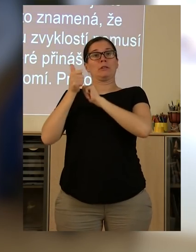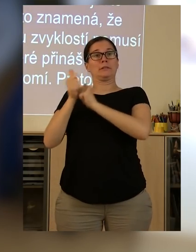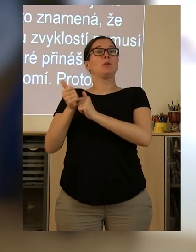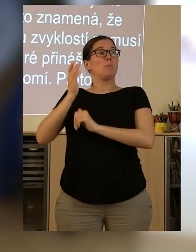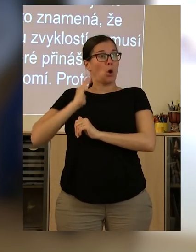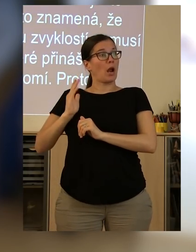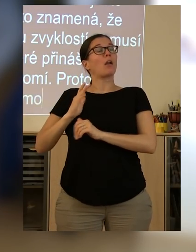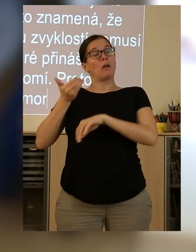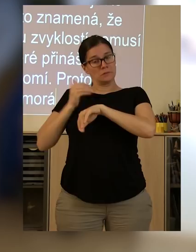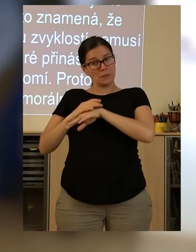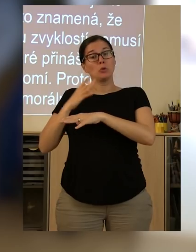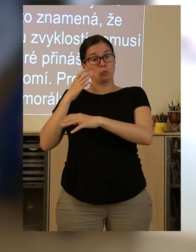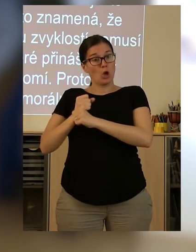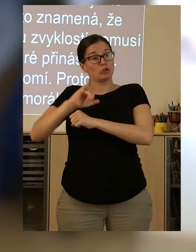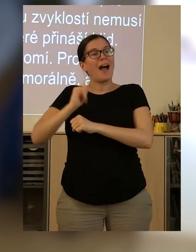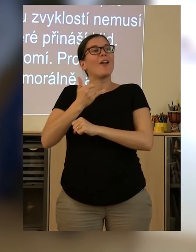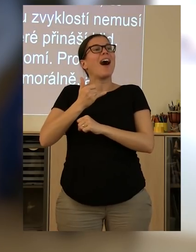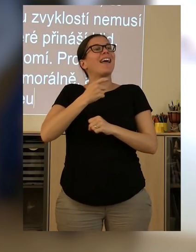neutěšil.